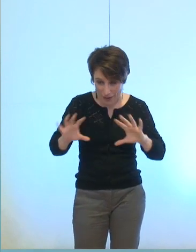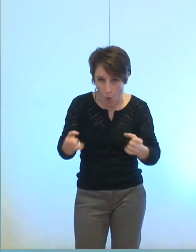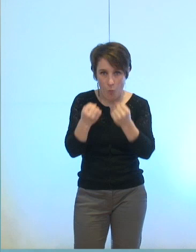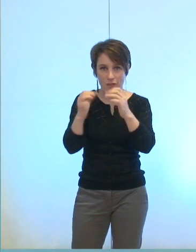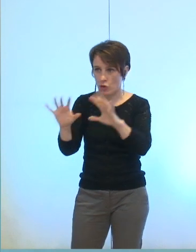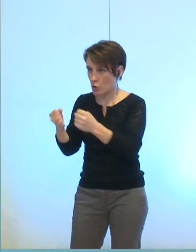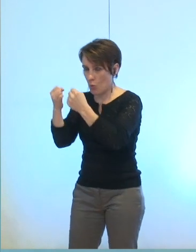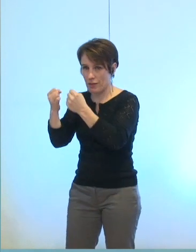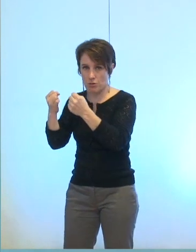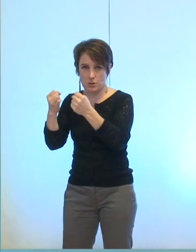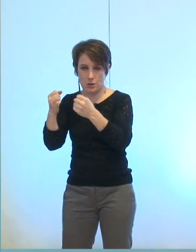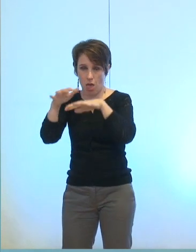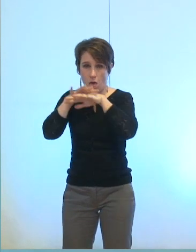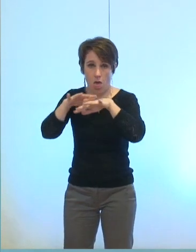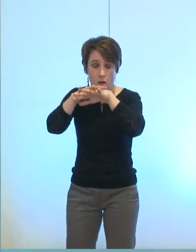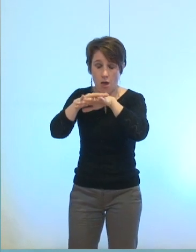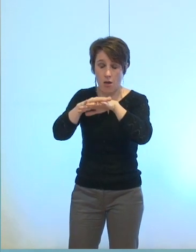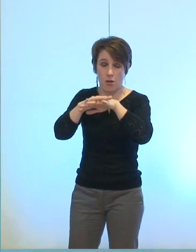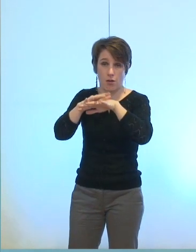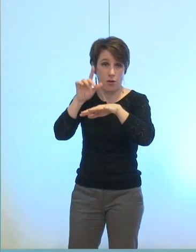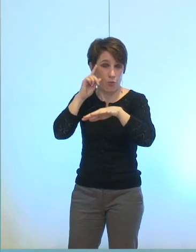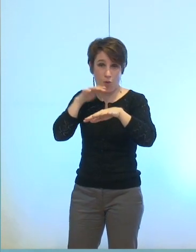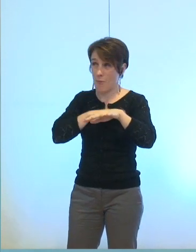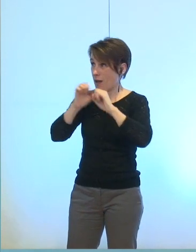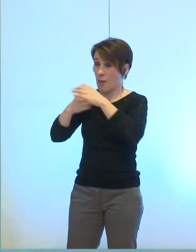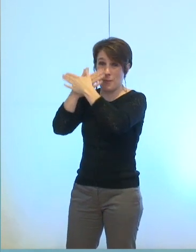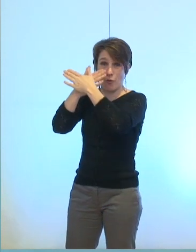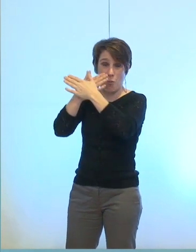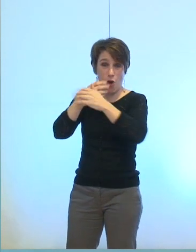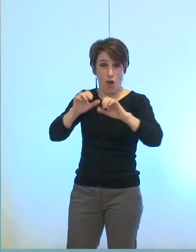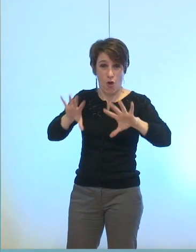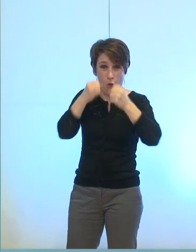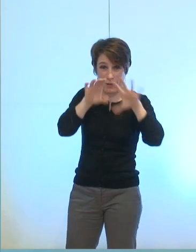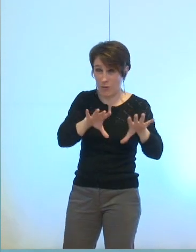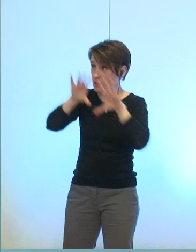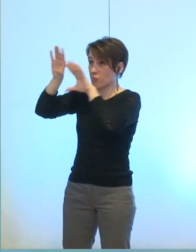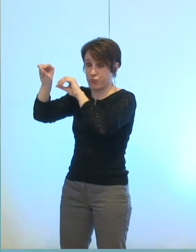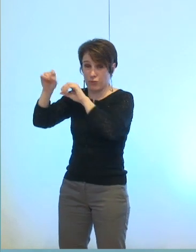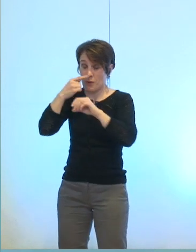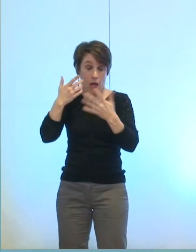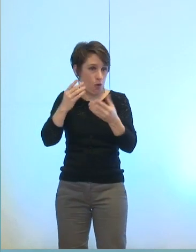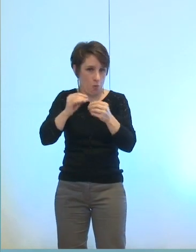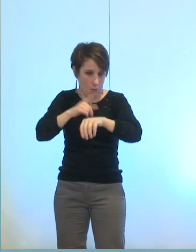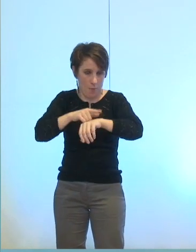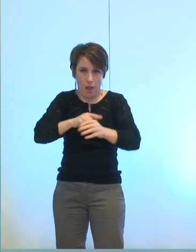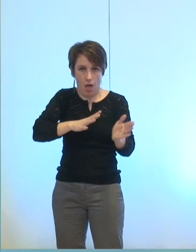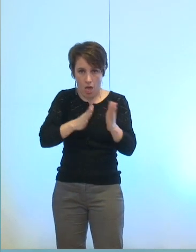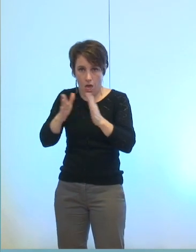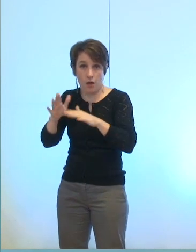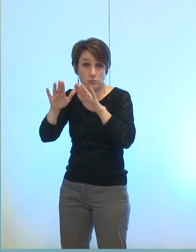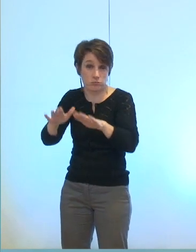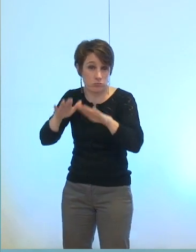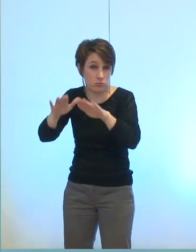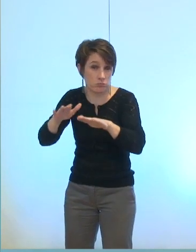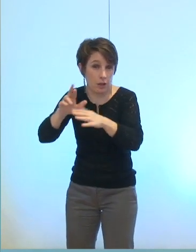dans le cadre du transfert à la métropole avant beaucoup plus lentement que ce que vous aviez prévu initialement vous